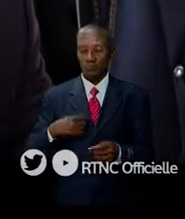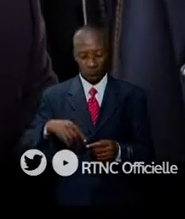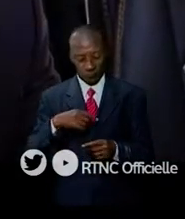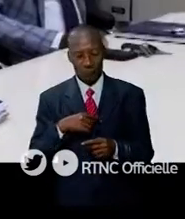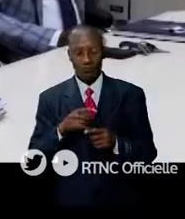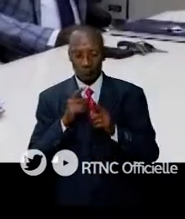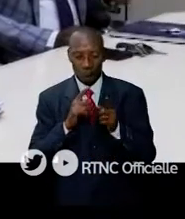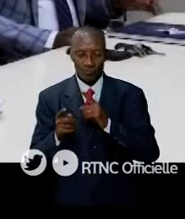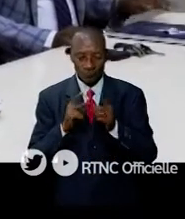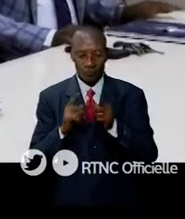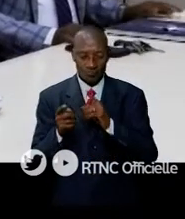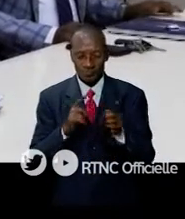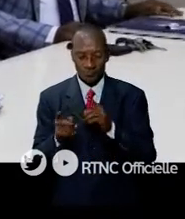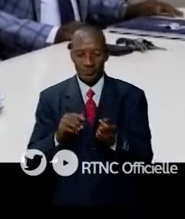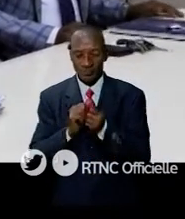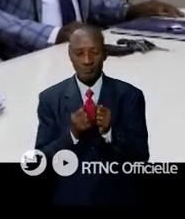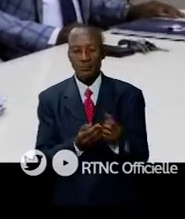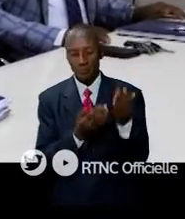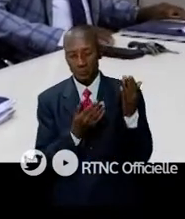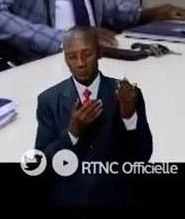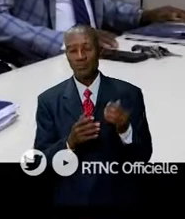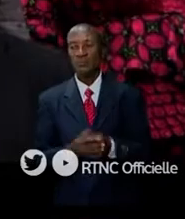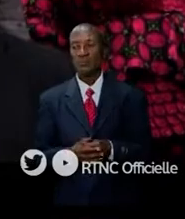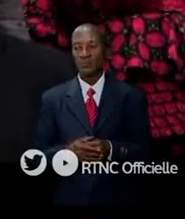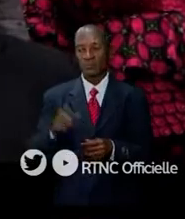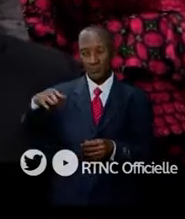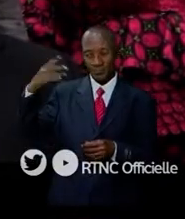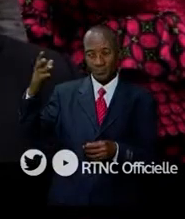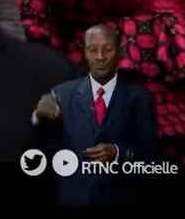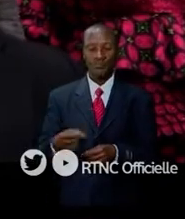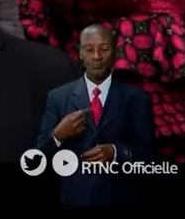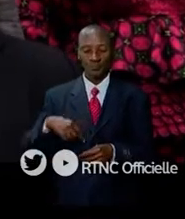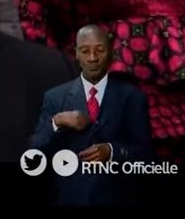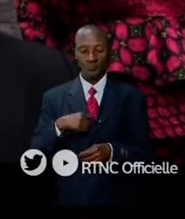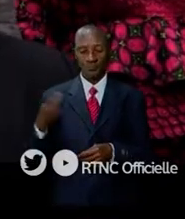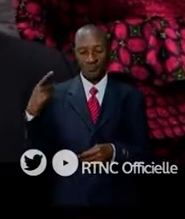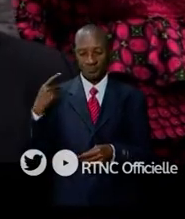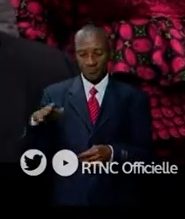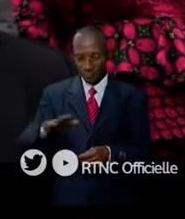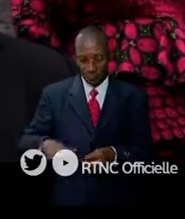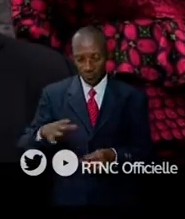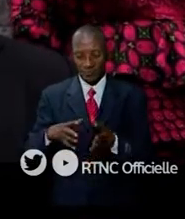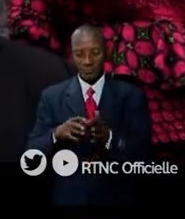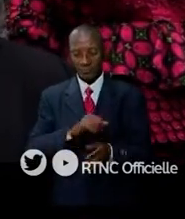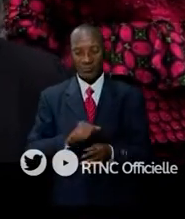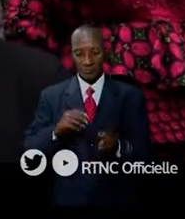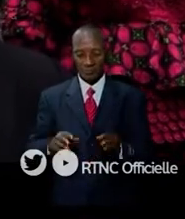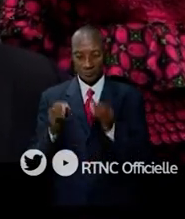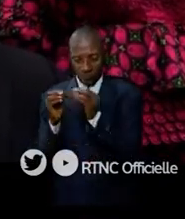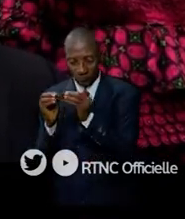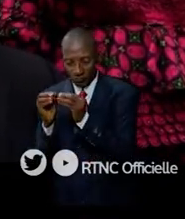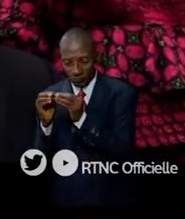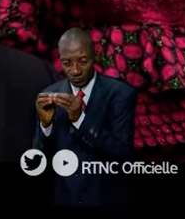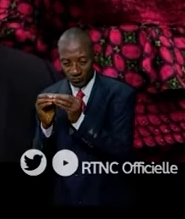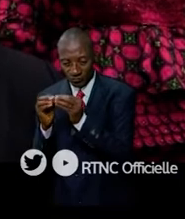que ces projets soient acceptés. On va se concerter, nous les députés nationaux, avec les sénateurs, parce qu'on demande